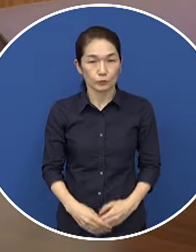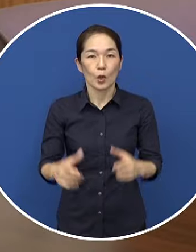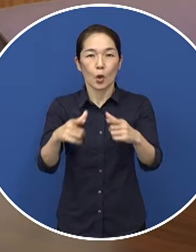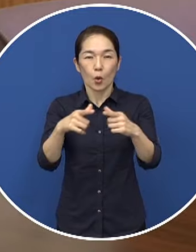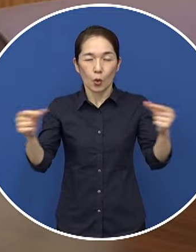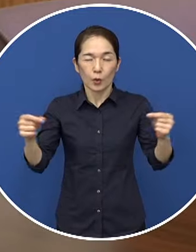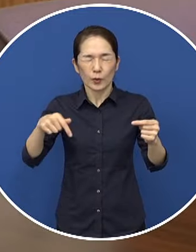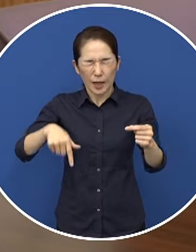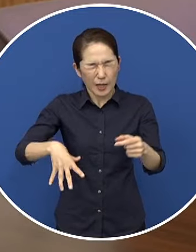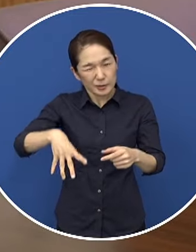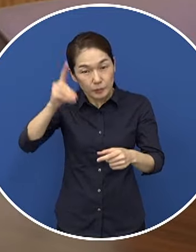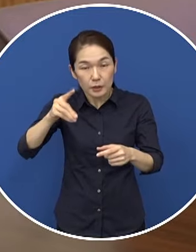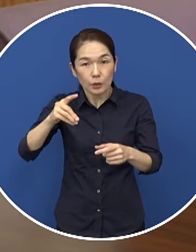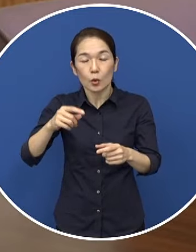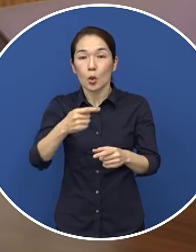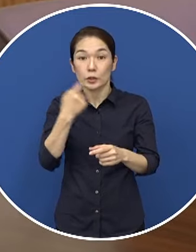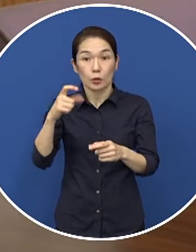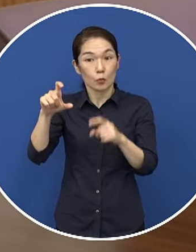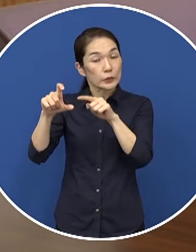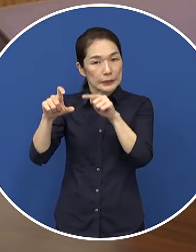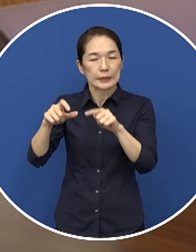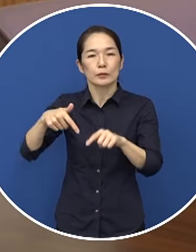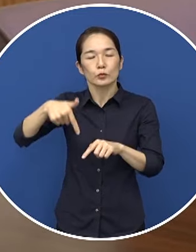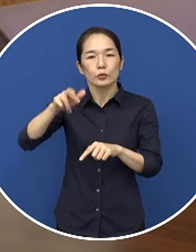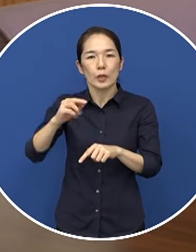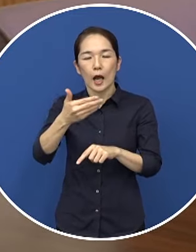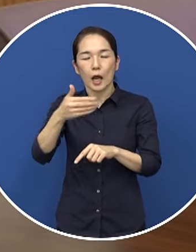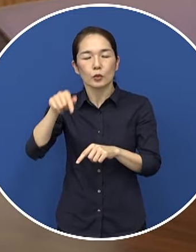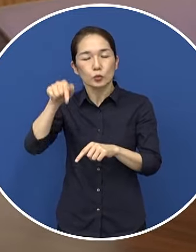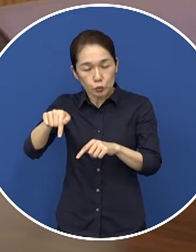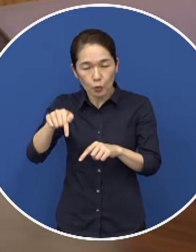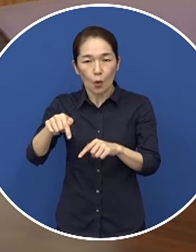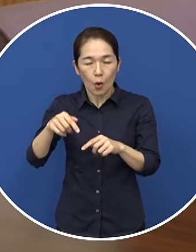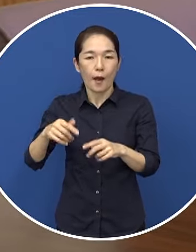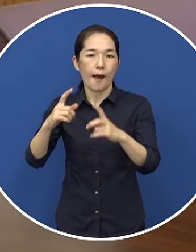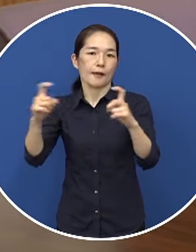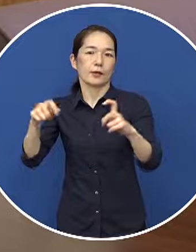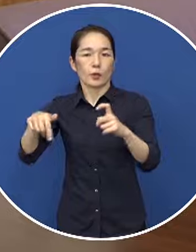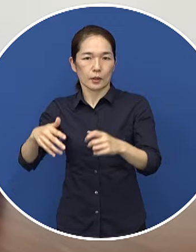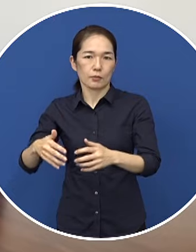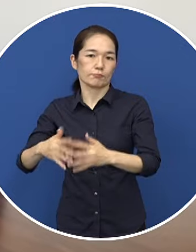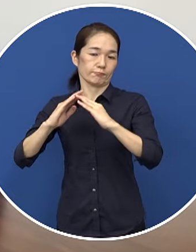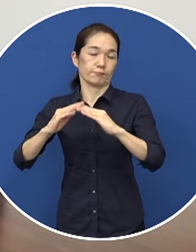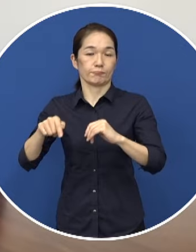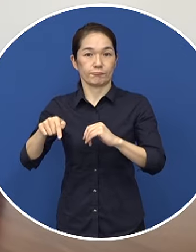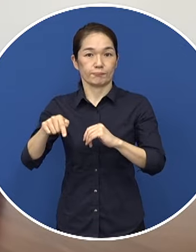国内初のスパークプラグメーカーとして、愛知県名古屋市に誕生しています。